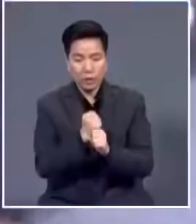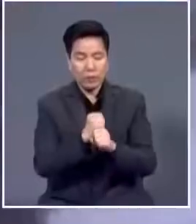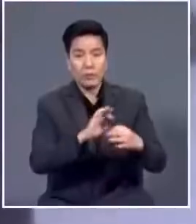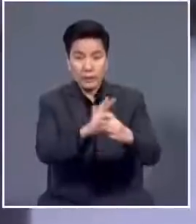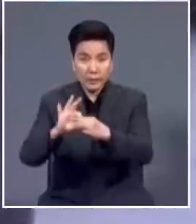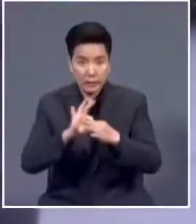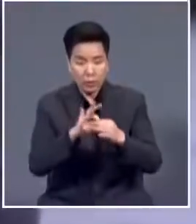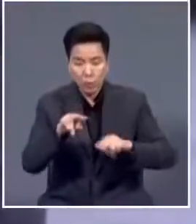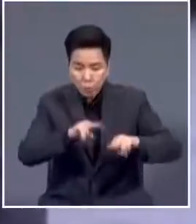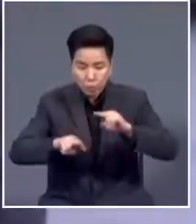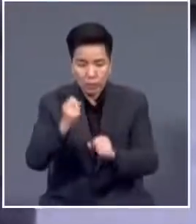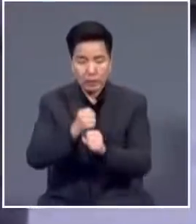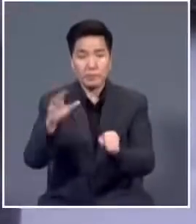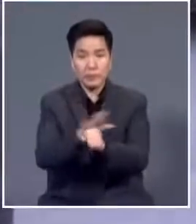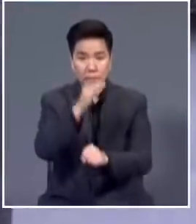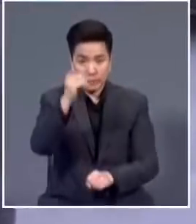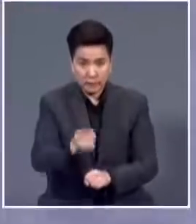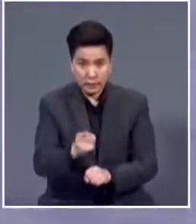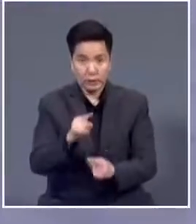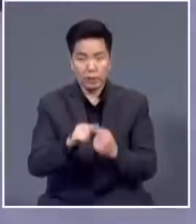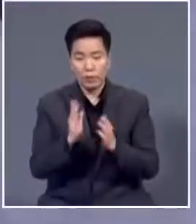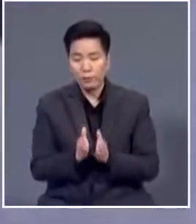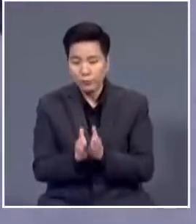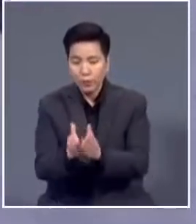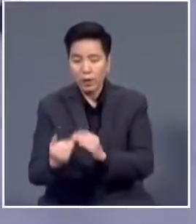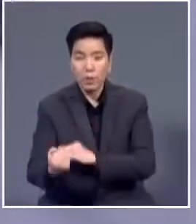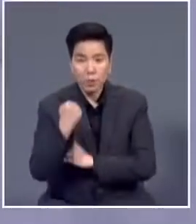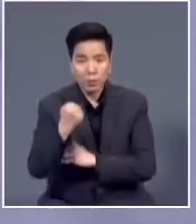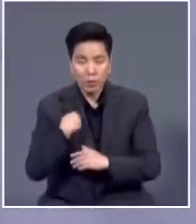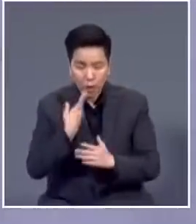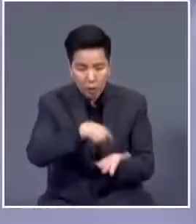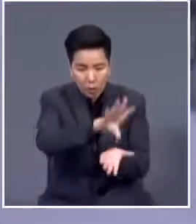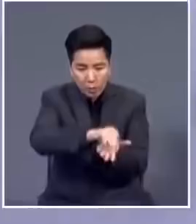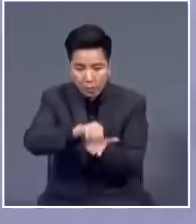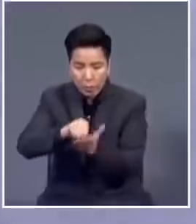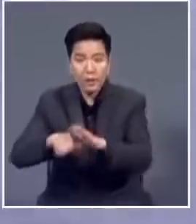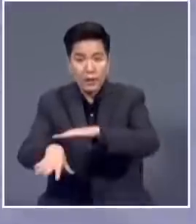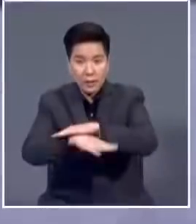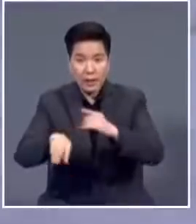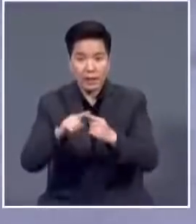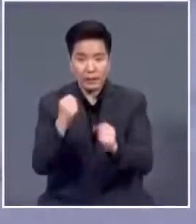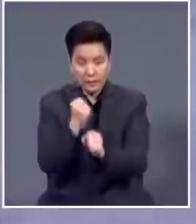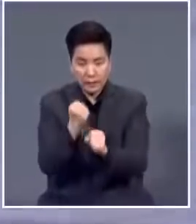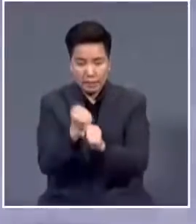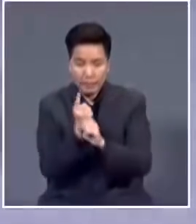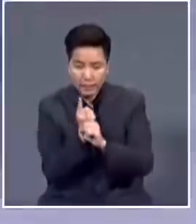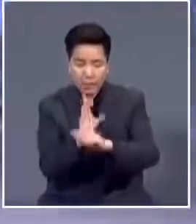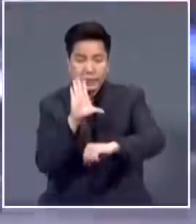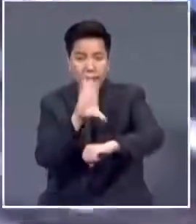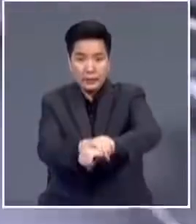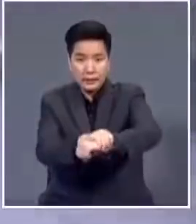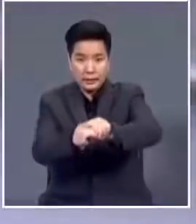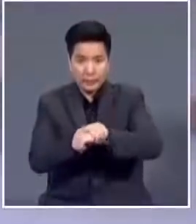เร่งดูแลช่วยเหลืออย่างเต็มที่ให้ฝ่ายความมั่นคงเร่งรวบรวมพยานหลักฐานเพื่อจะนำไปใช้ในการติดตามจับกุมตัว